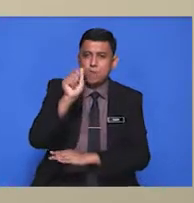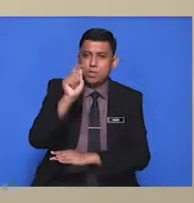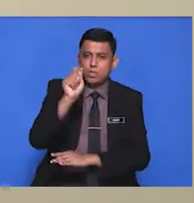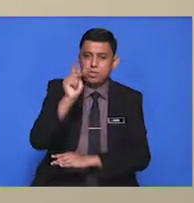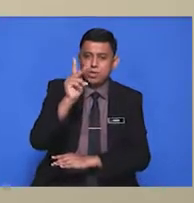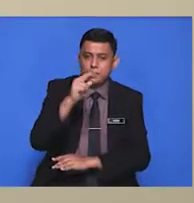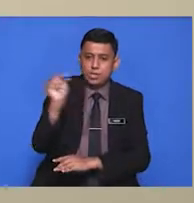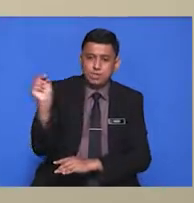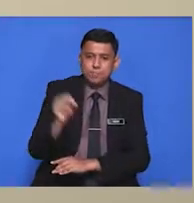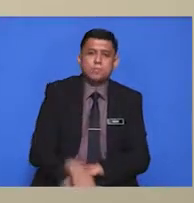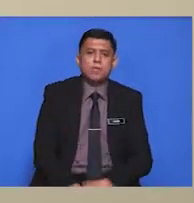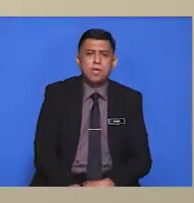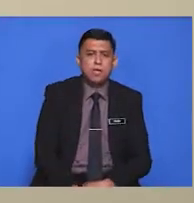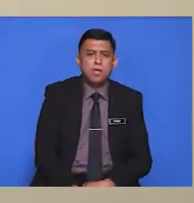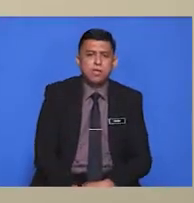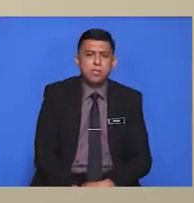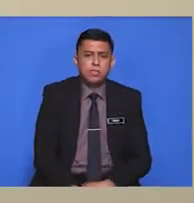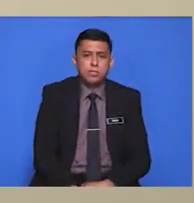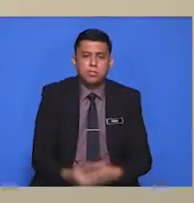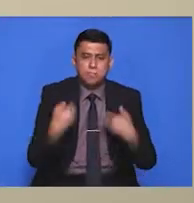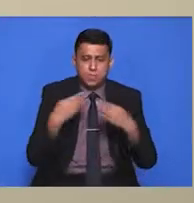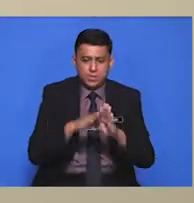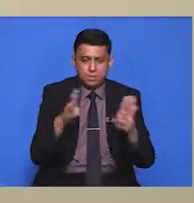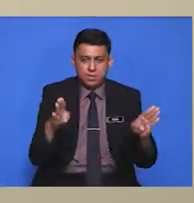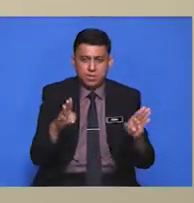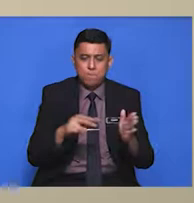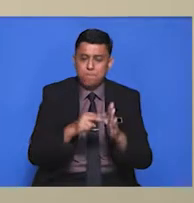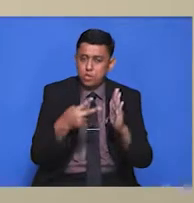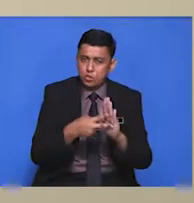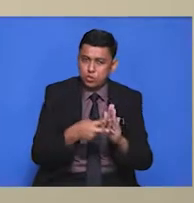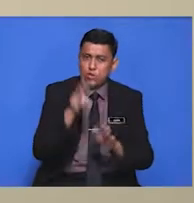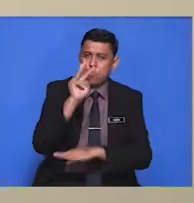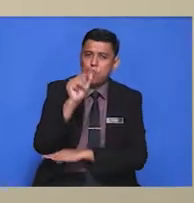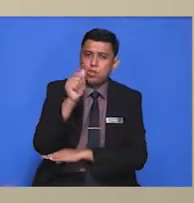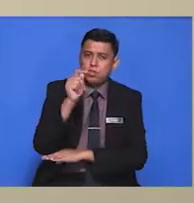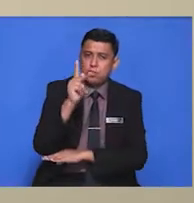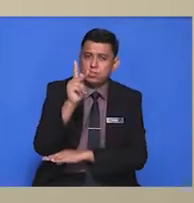perlu memberikan perhatian terhadap perbandingan maksud watak dan perwatakan.